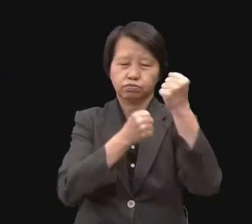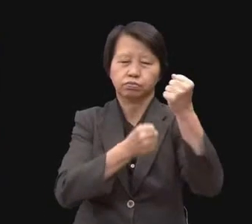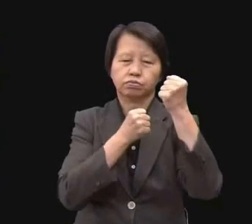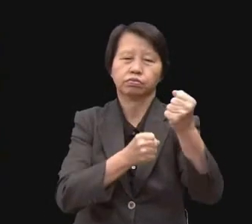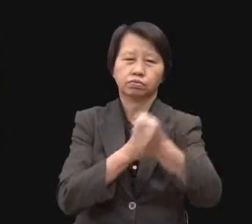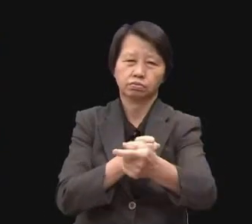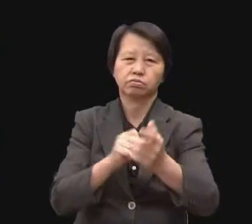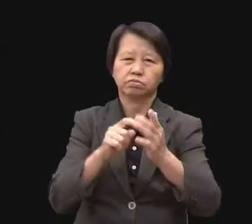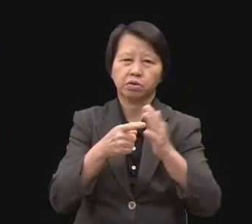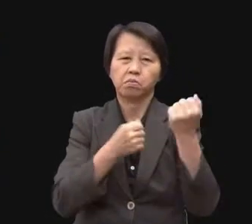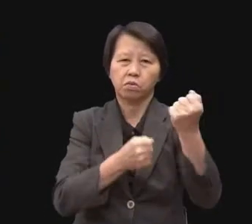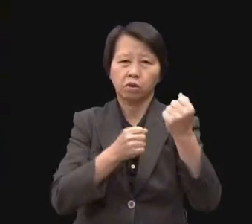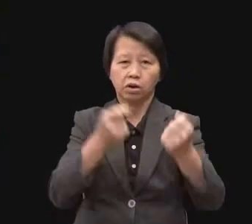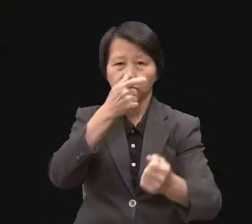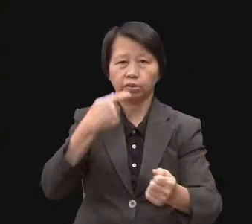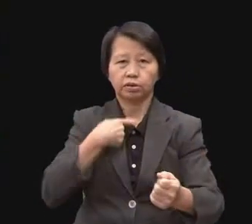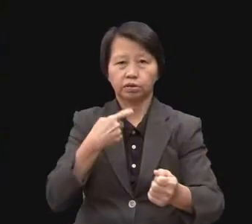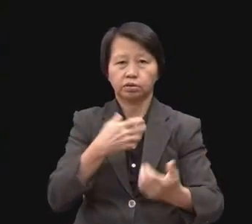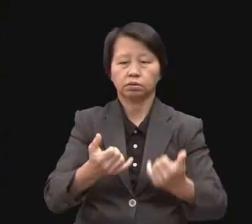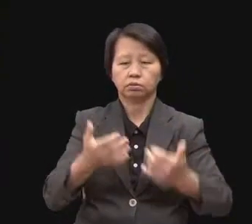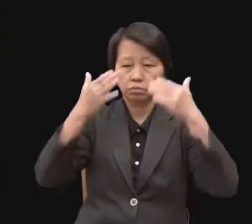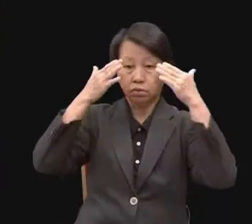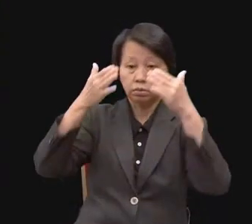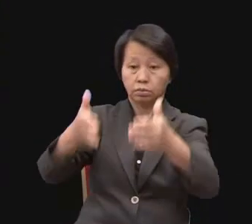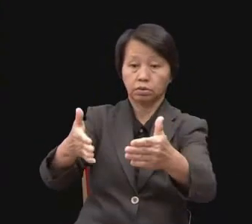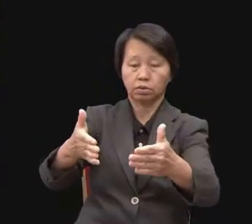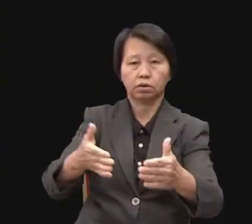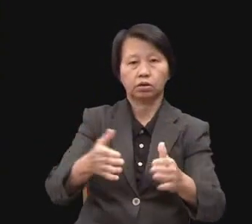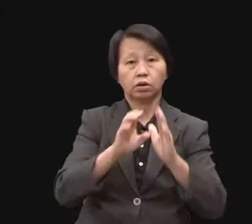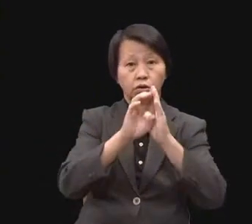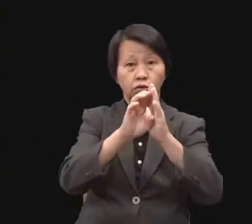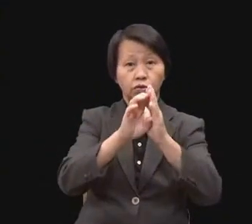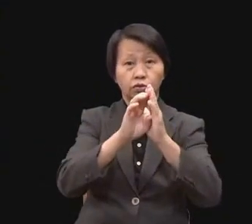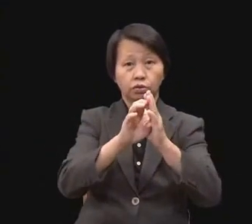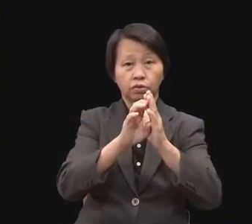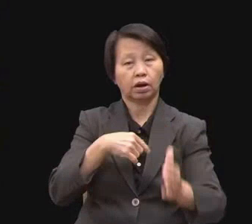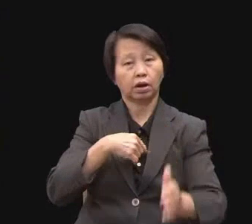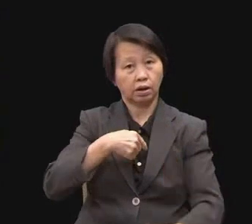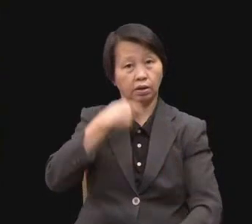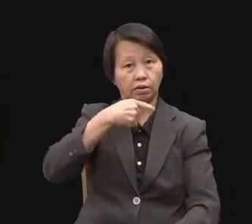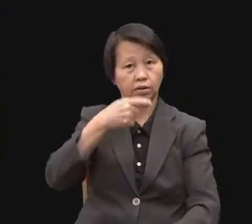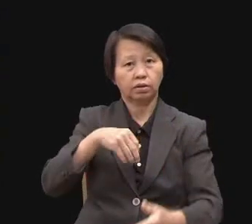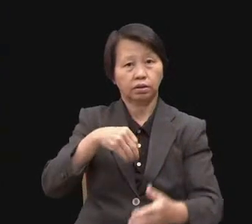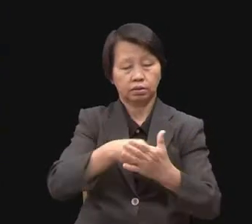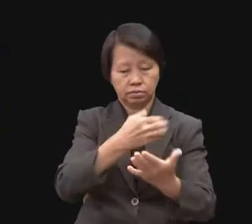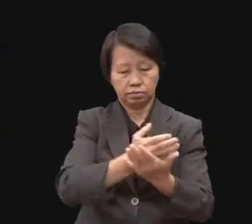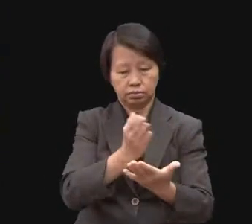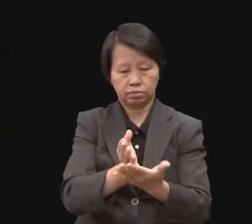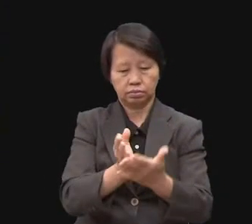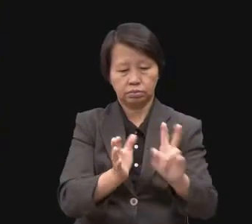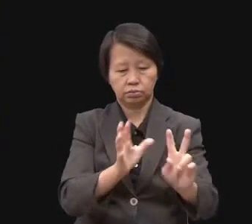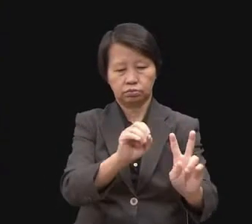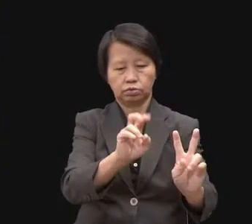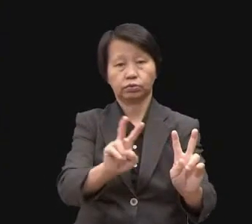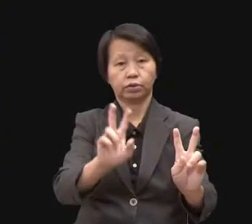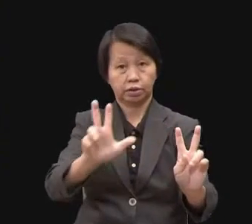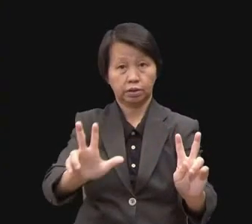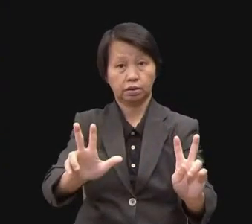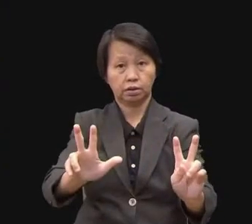sebagainya karena kita berikan perhatian saya pakai contoh saya benar-benar saya sebut dalam belanjaan 2023